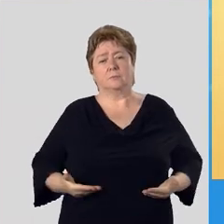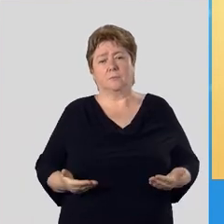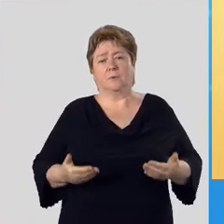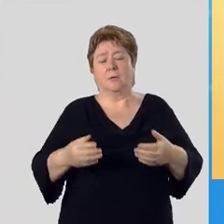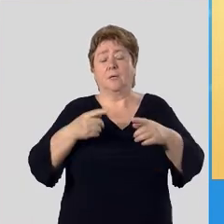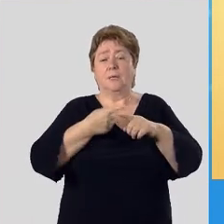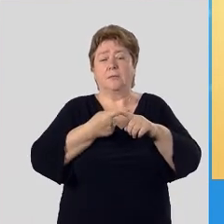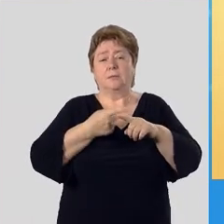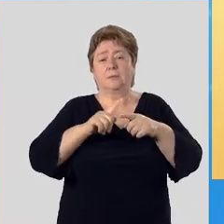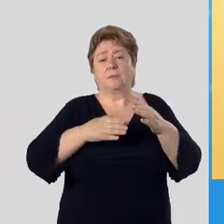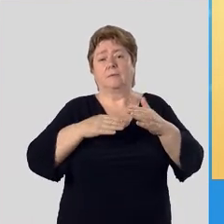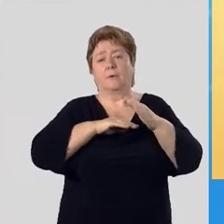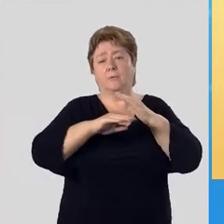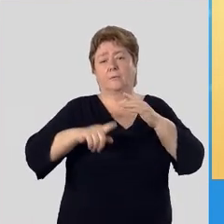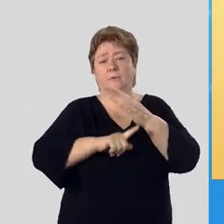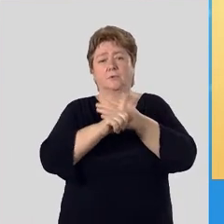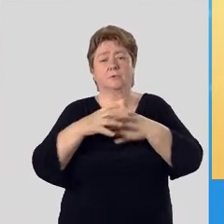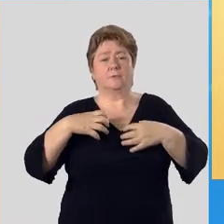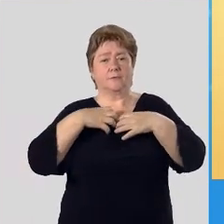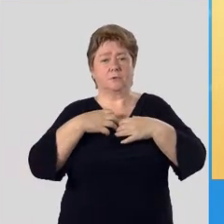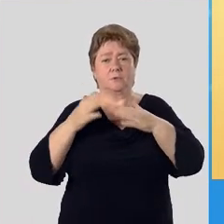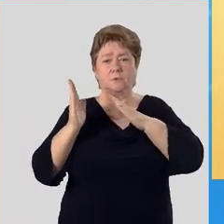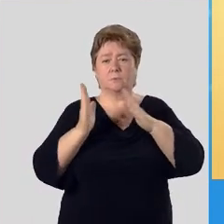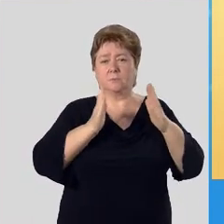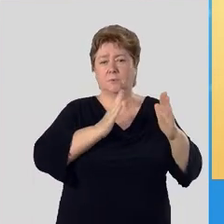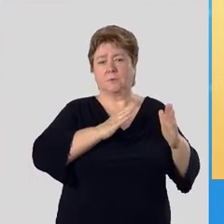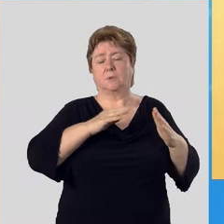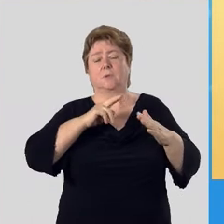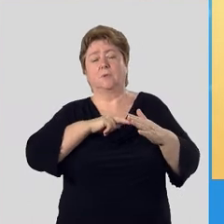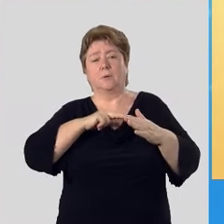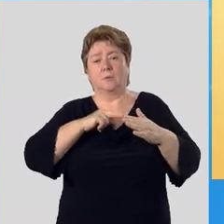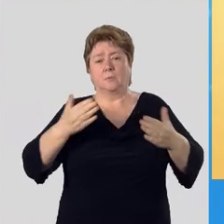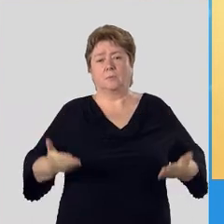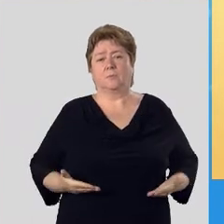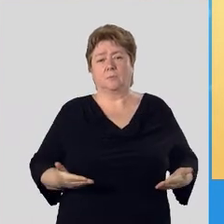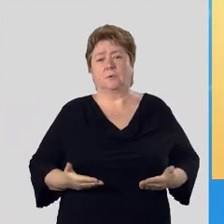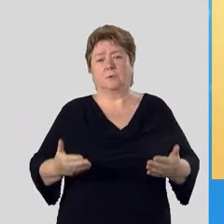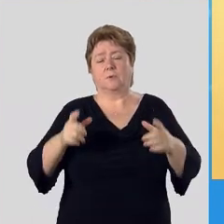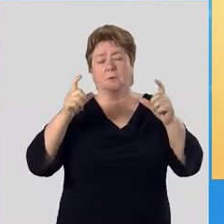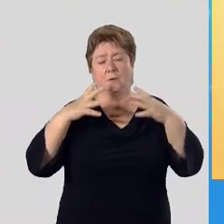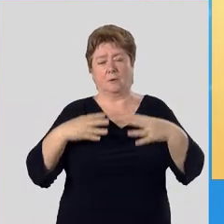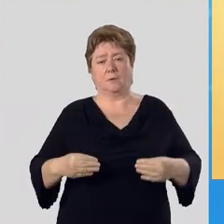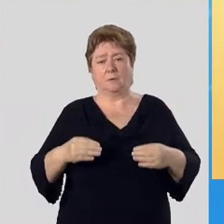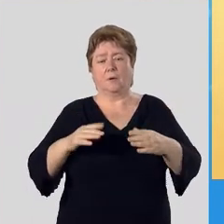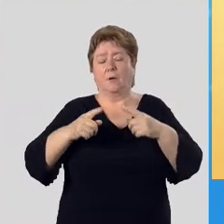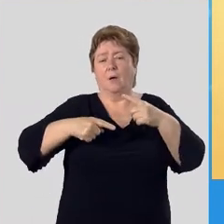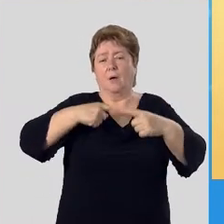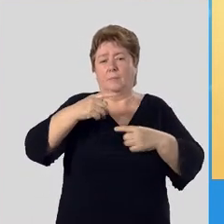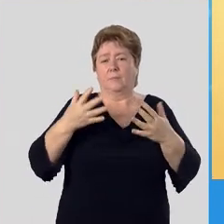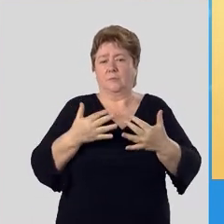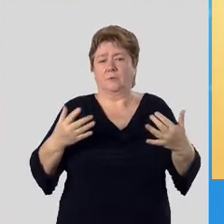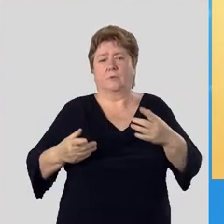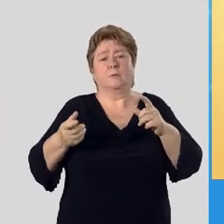этого уровня начинаются важнейшие процессы жизнедеятельности организма. Обмен веществ и